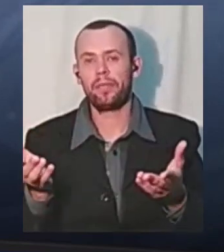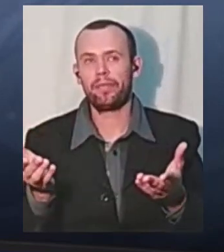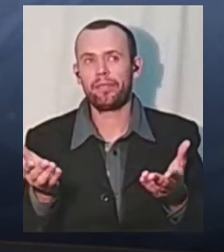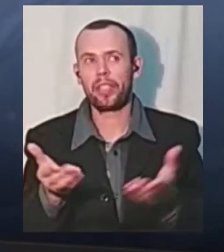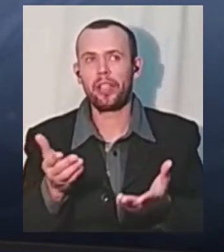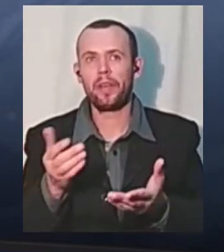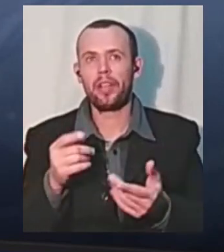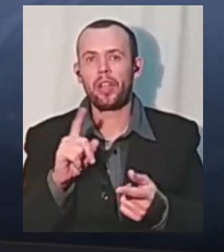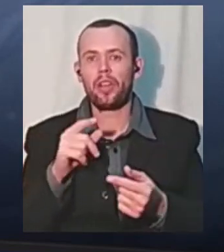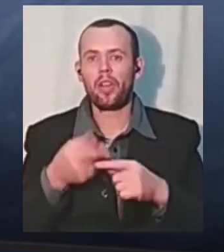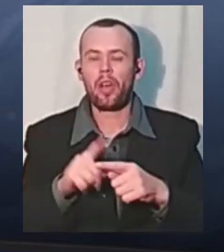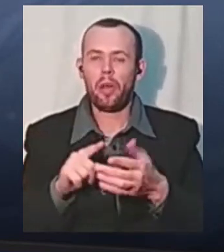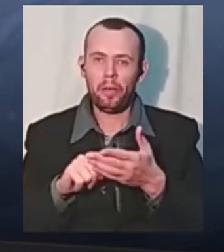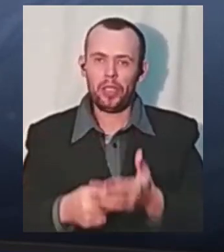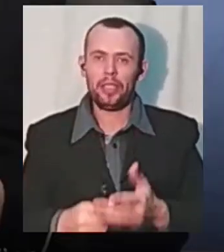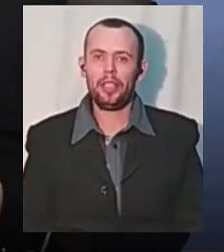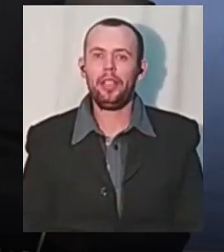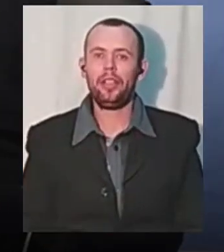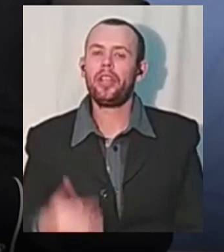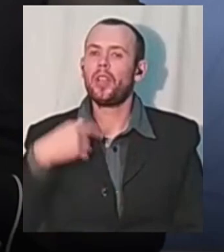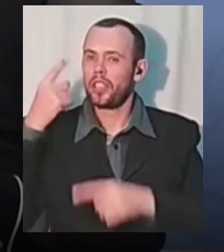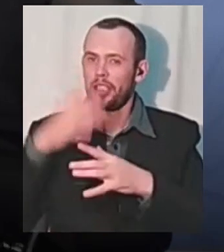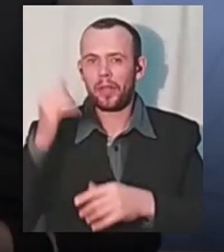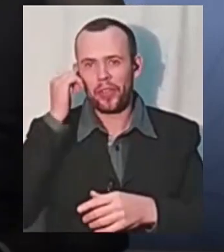свою позицію в суді. Я зрозуміла. Дякую вам